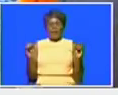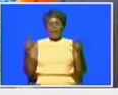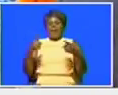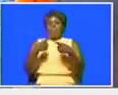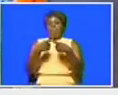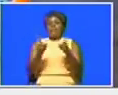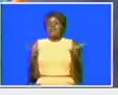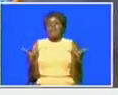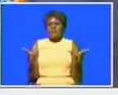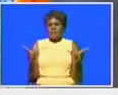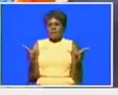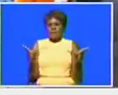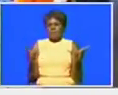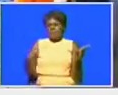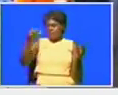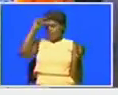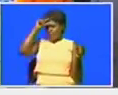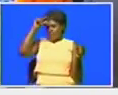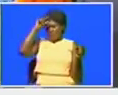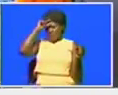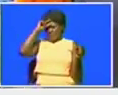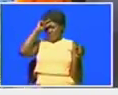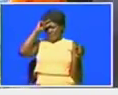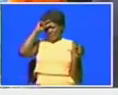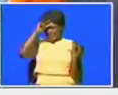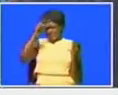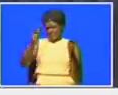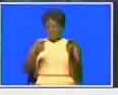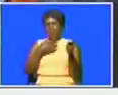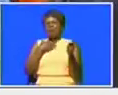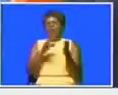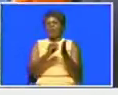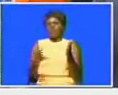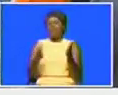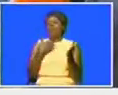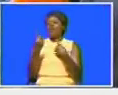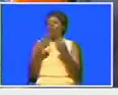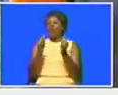Lakini pile serikali amekaza kamba tunataka kuongeleza hawa.